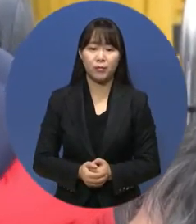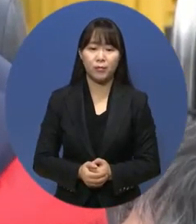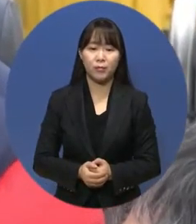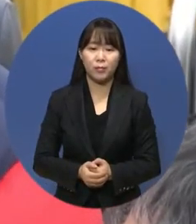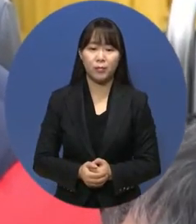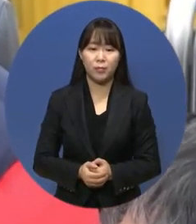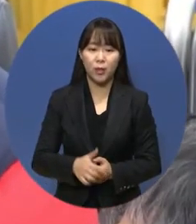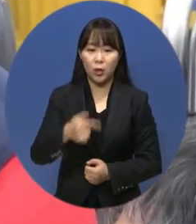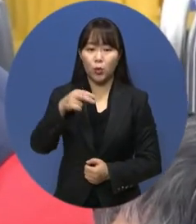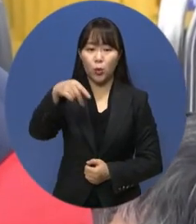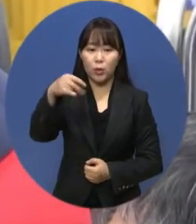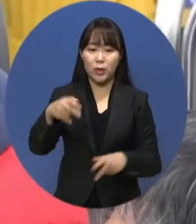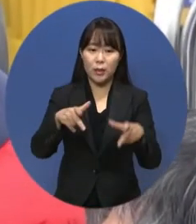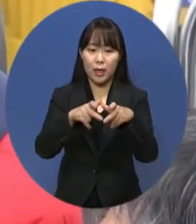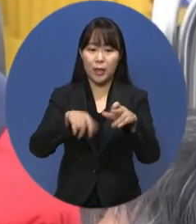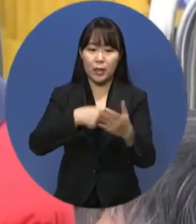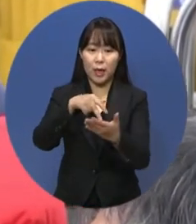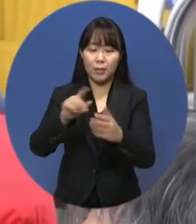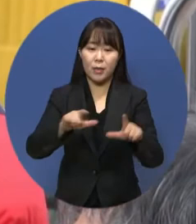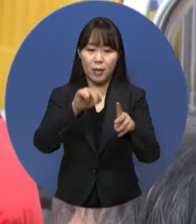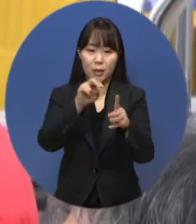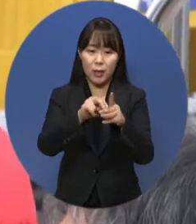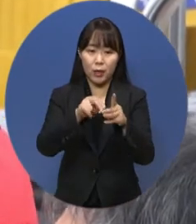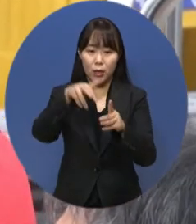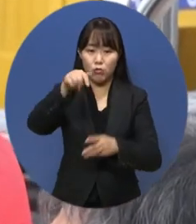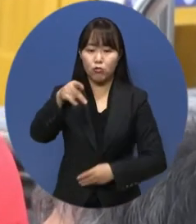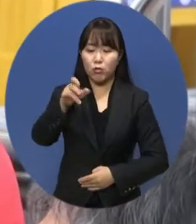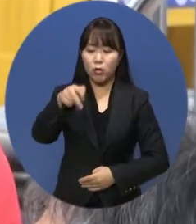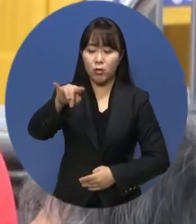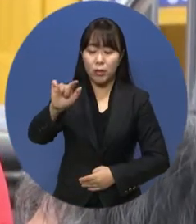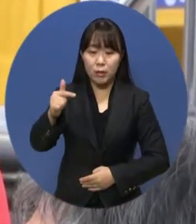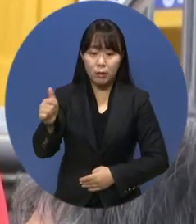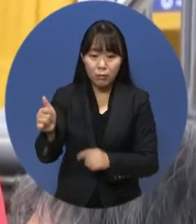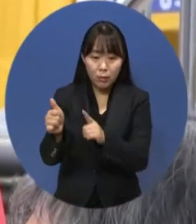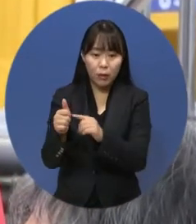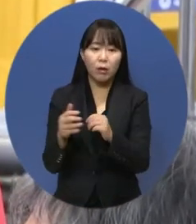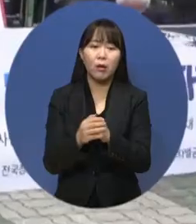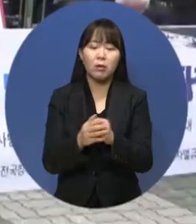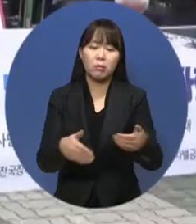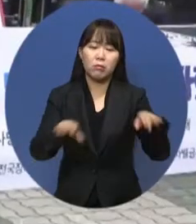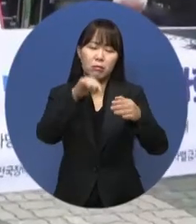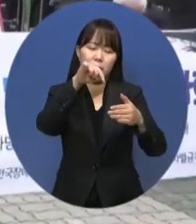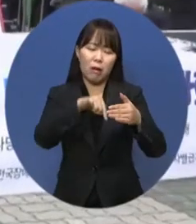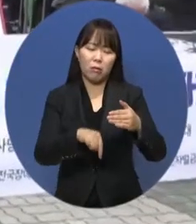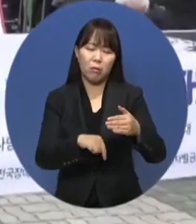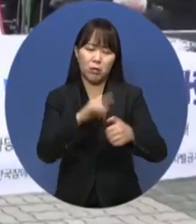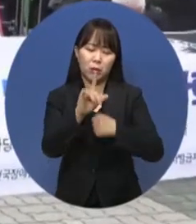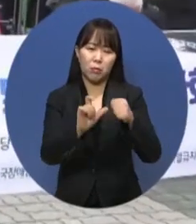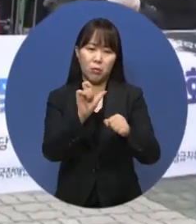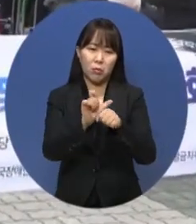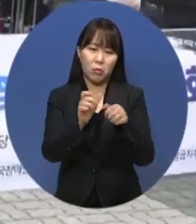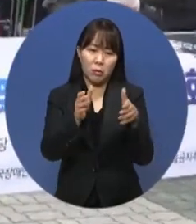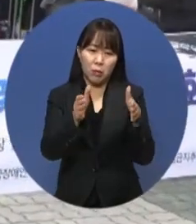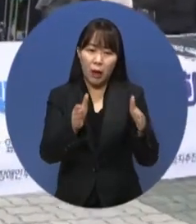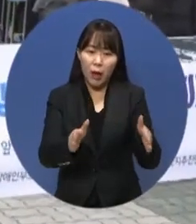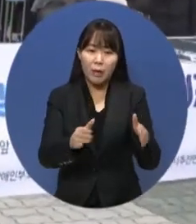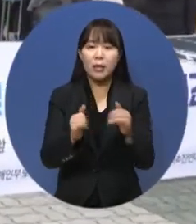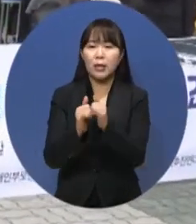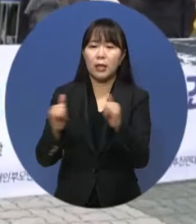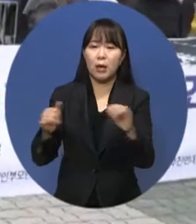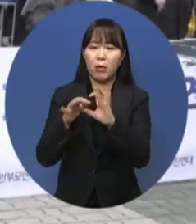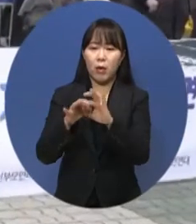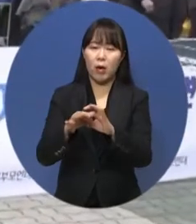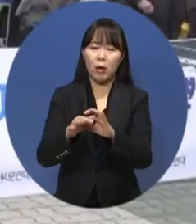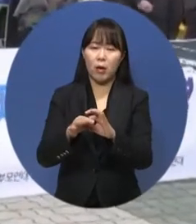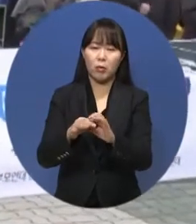노들 장애자 집 생활 센터 취 강조했던 나는 시설에서 15년 어떤 설 면서 시설에는 인간에 대한